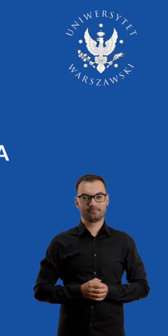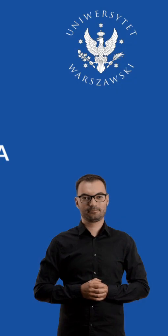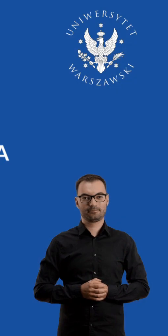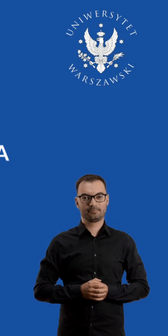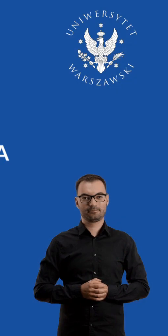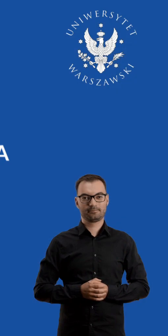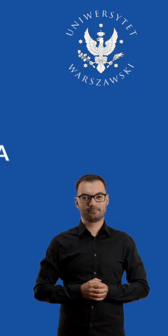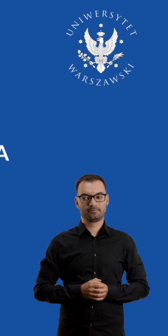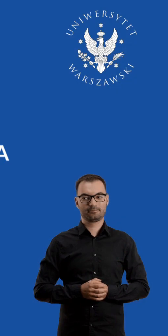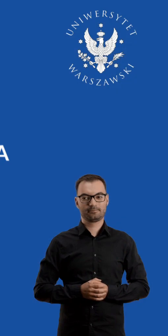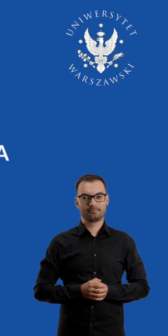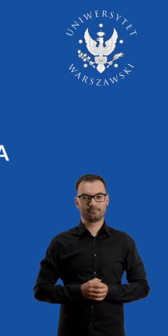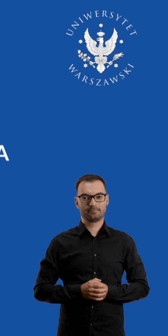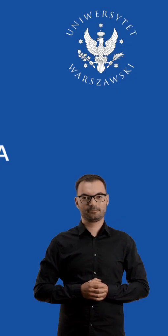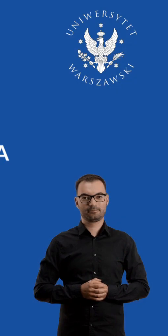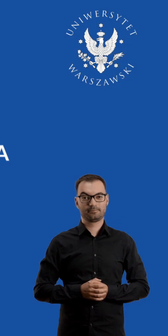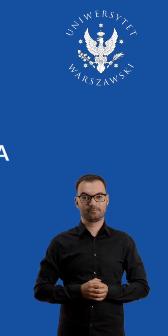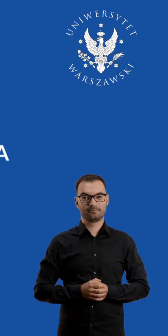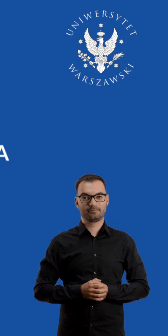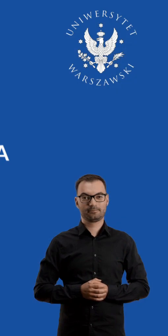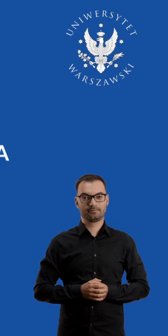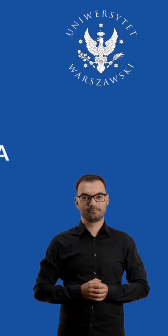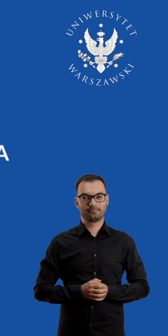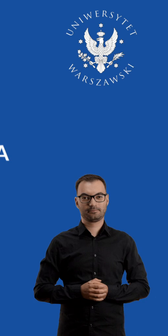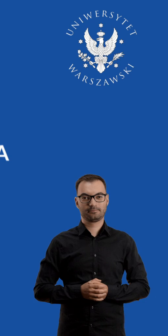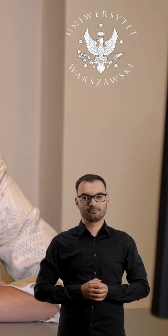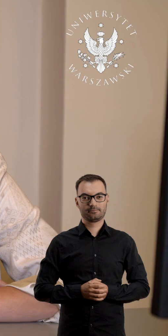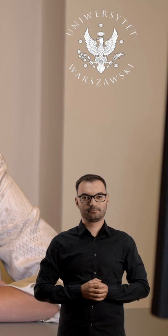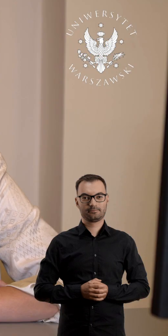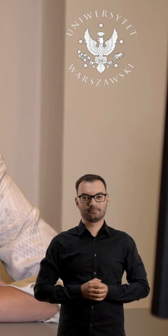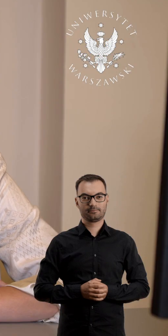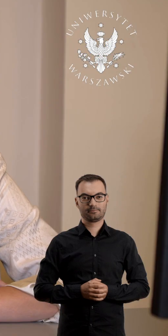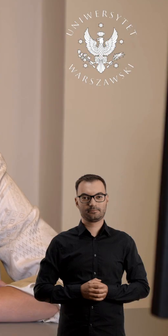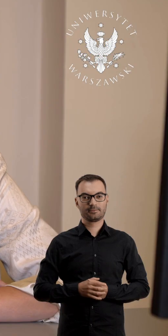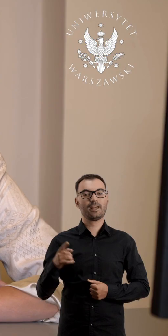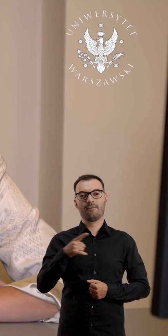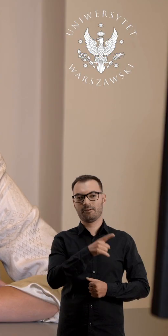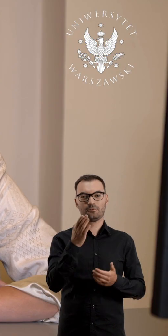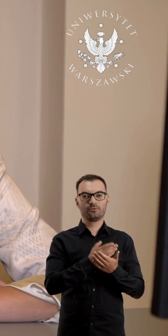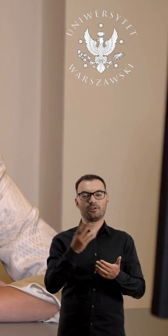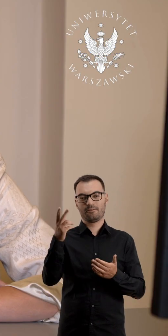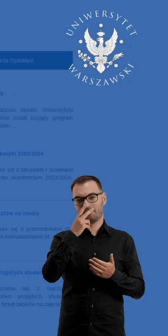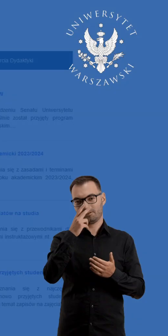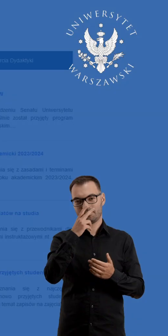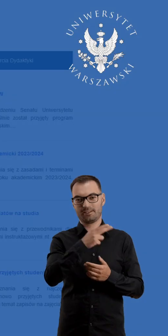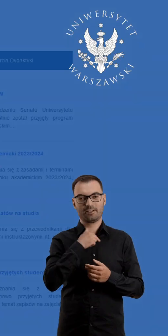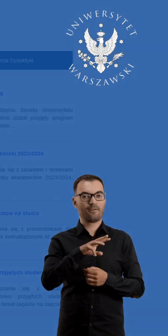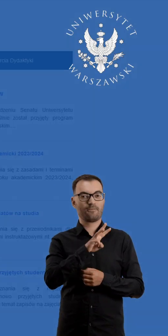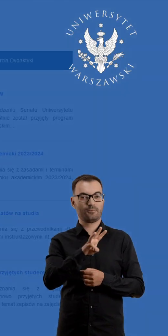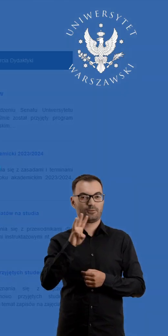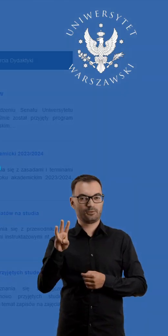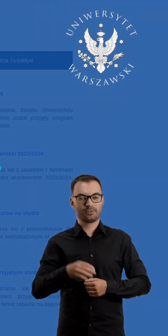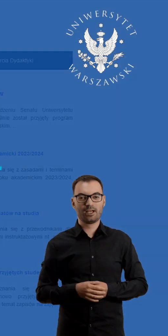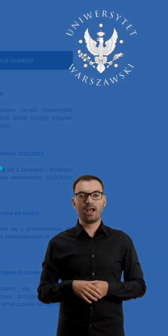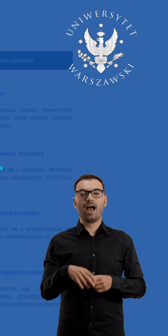Mówi Monika Rybkowska, Biuro do Spraw Rekrutacji UW. Z pewnością zapoznaliście się już z naszą stroną